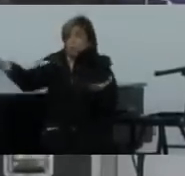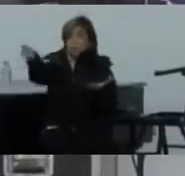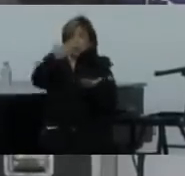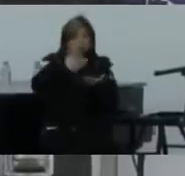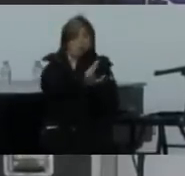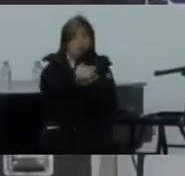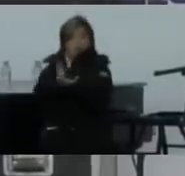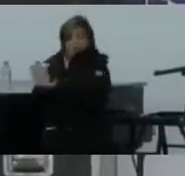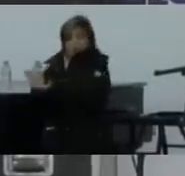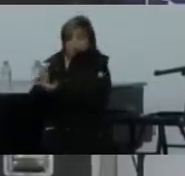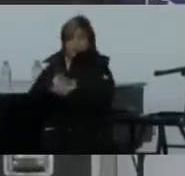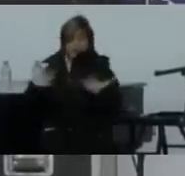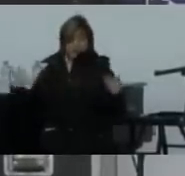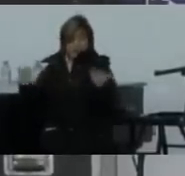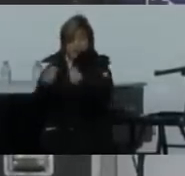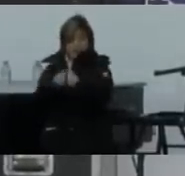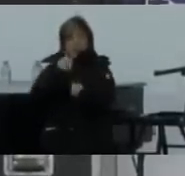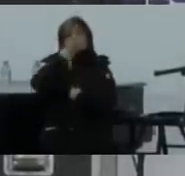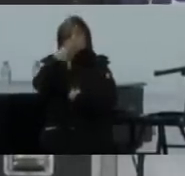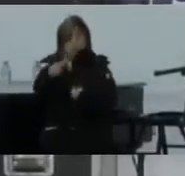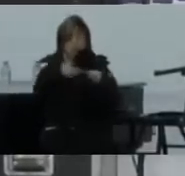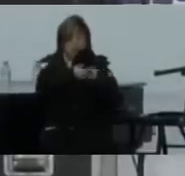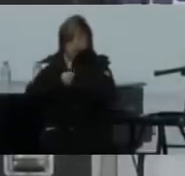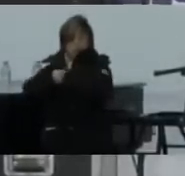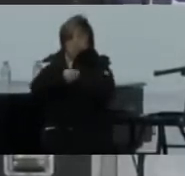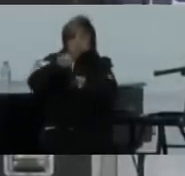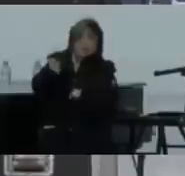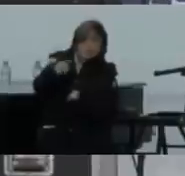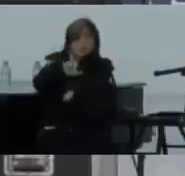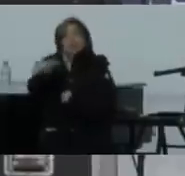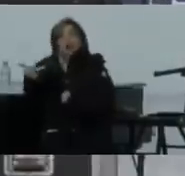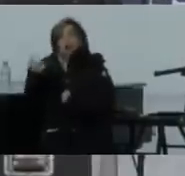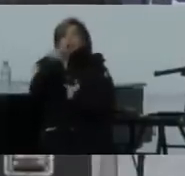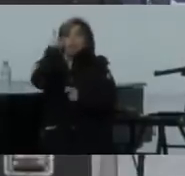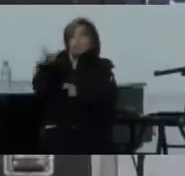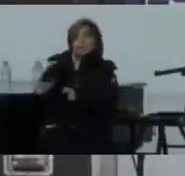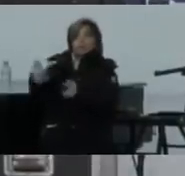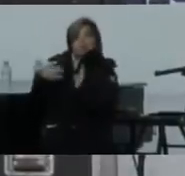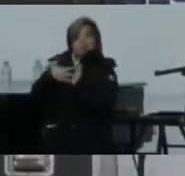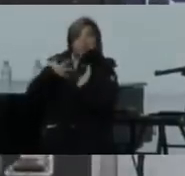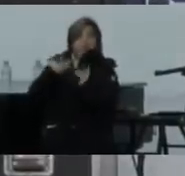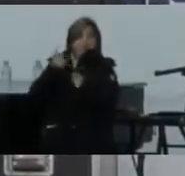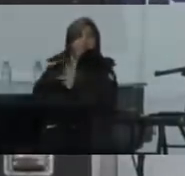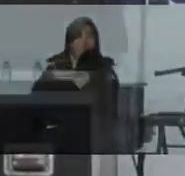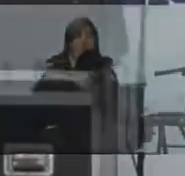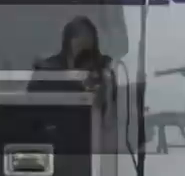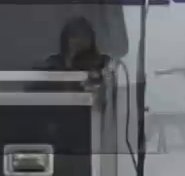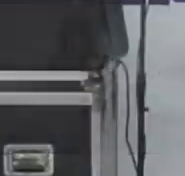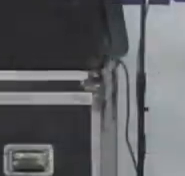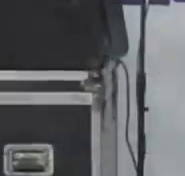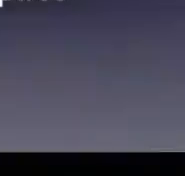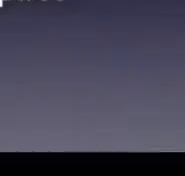spartirceli insieme, si chiama solidarietà, sì o no, quando uno è in difficoltà. E allora andiamo a vedere se accettano. Non accetteranno